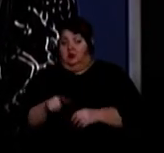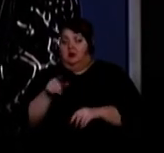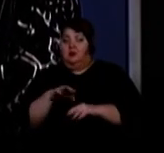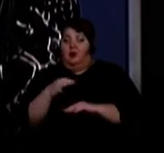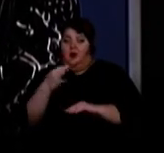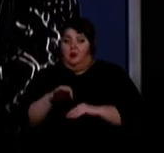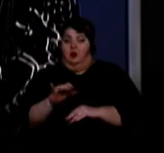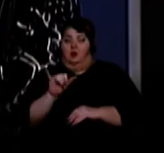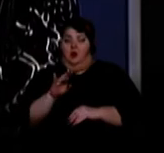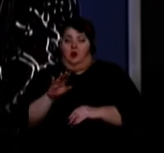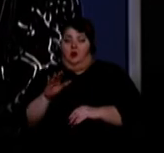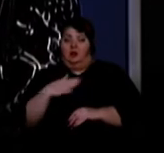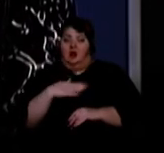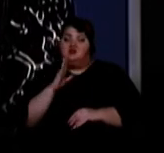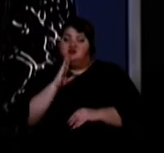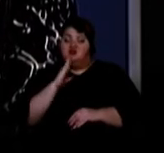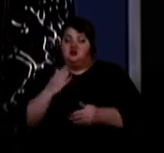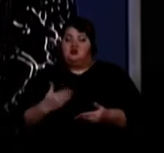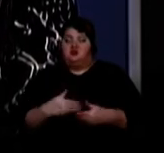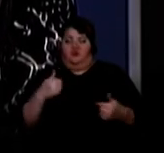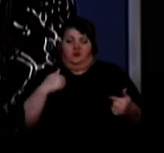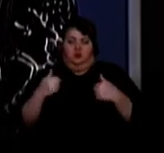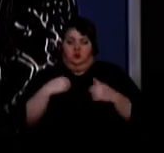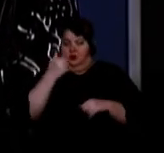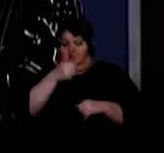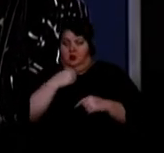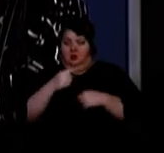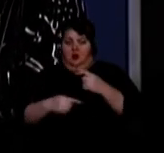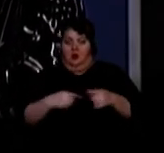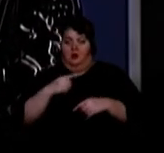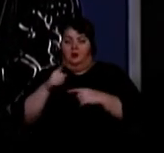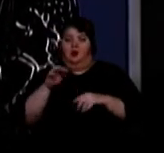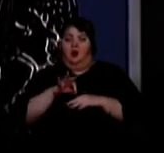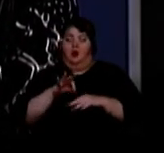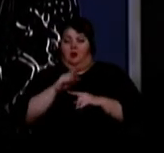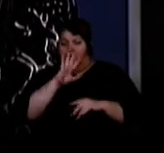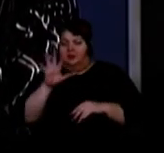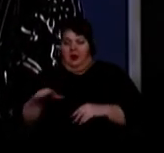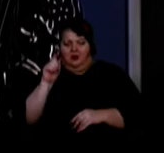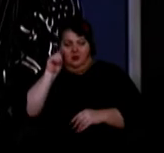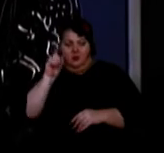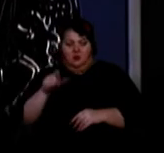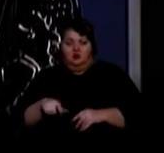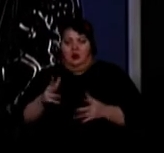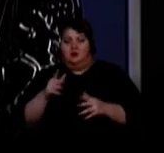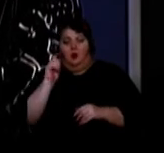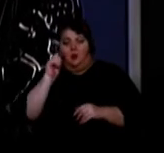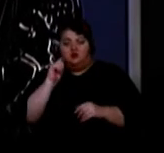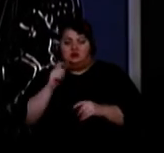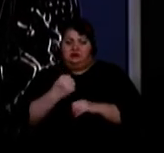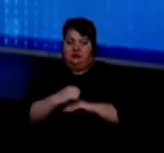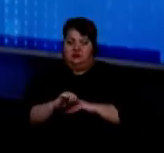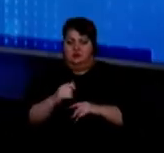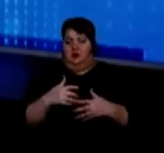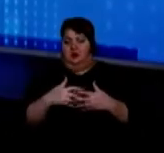увы, наши женщины живут годами. Это боль часто трансформируется в ненависть к мужчинам, если особенно мужчина подтолкнул